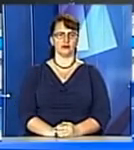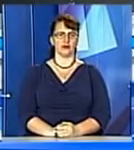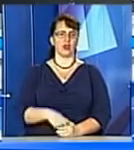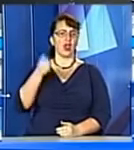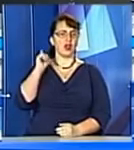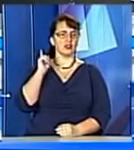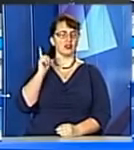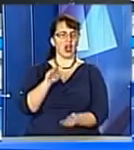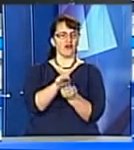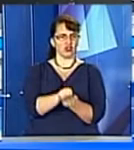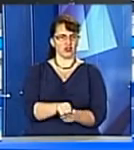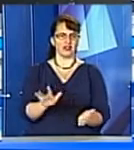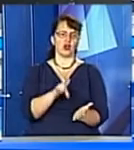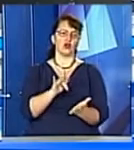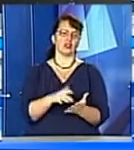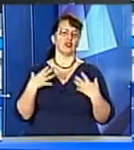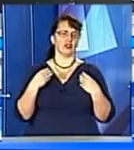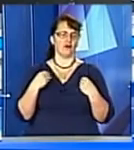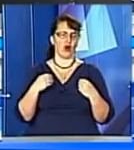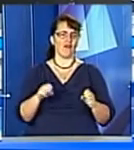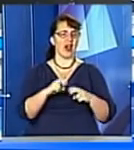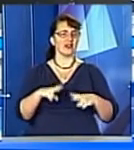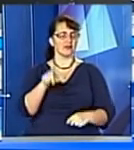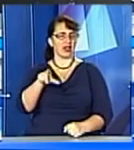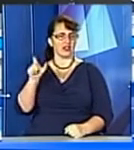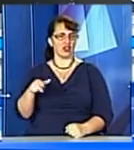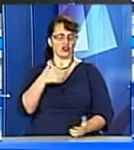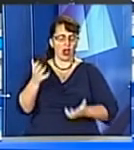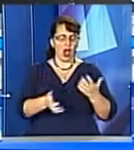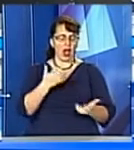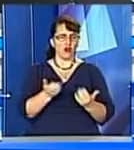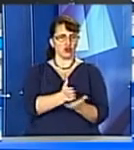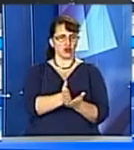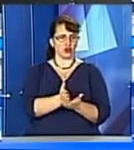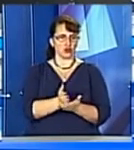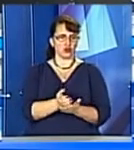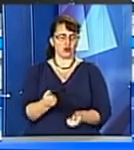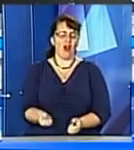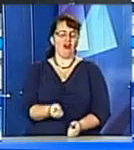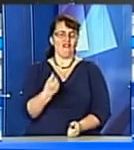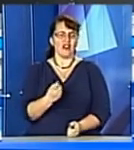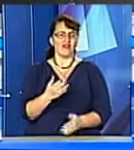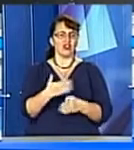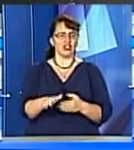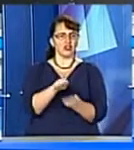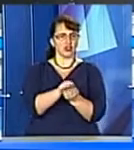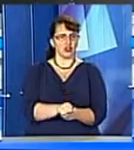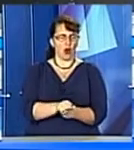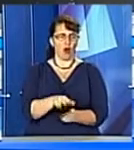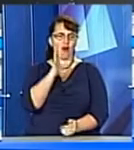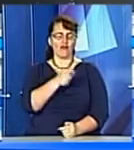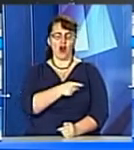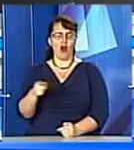Давній цвинтар у центрі Львова. Спеціалісти археологічної служби виявили частину захоронень під час дослідження однієї